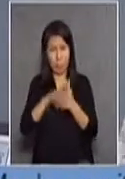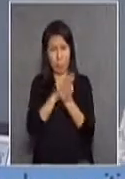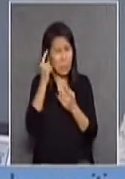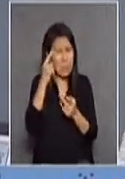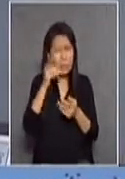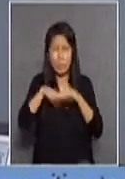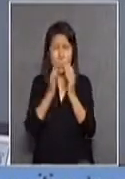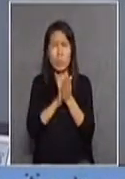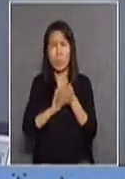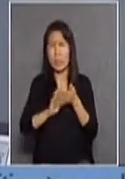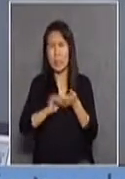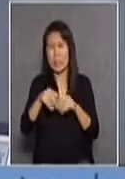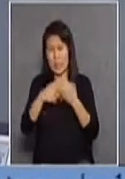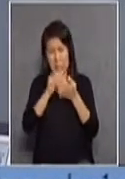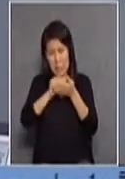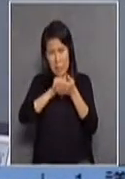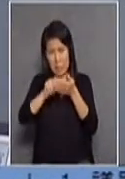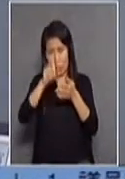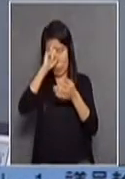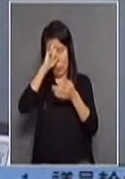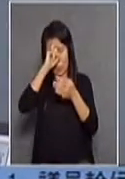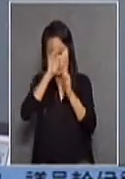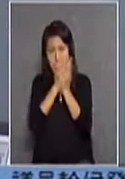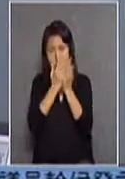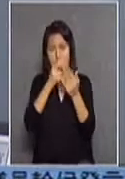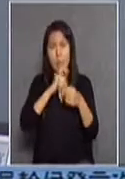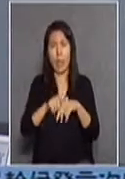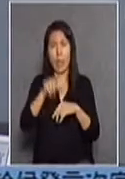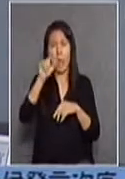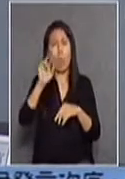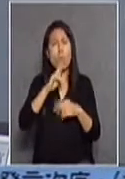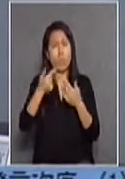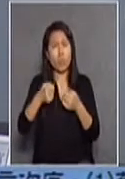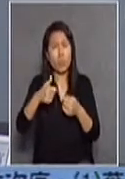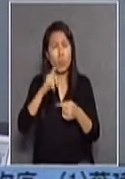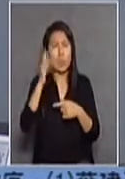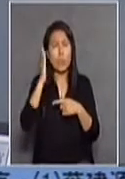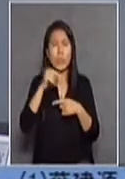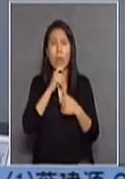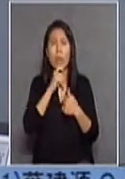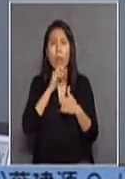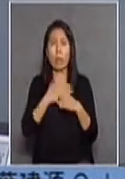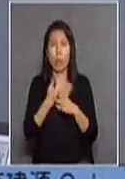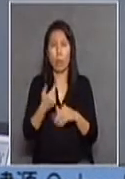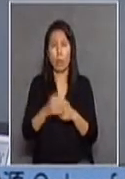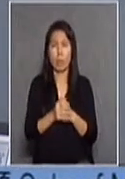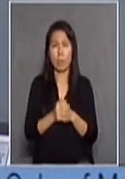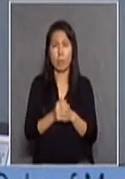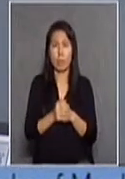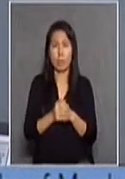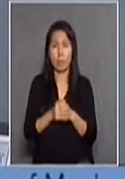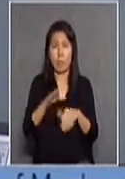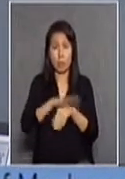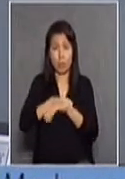全部寫曬回憶錄噶。劉曉波先生亦都因為咁樣樣係被呢一個捉咗，韞